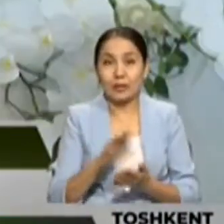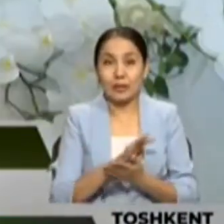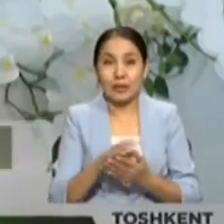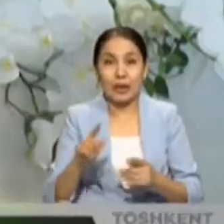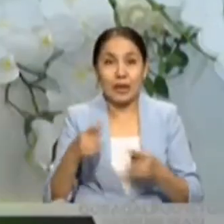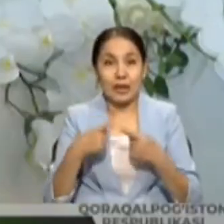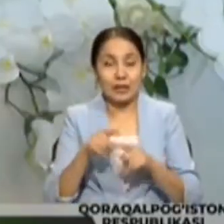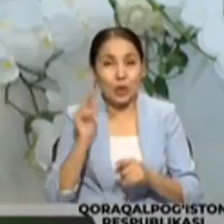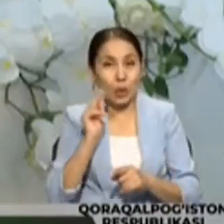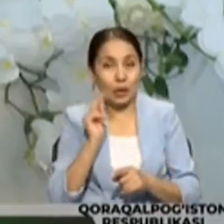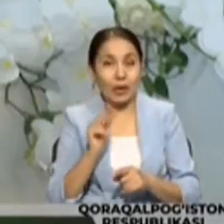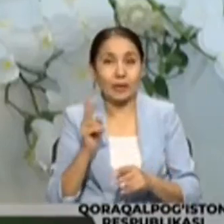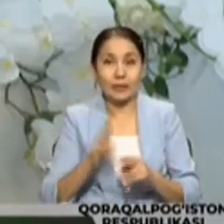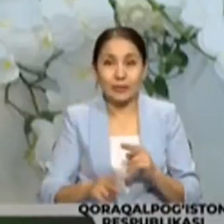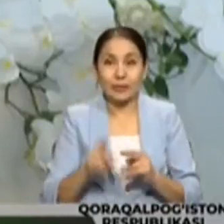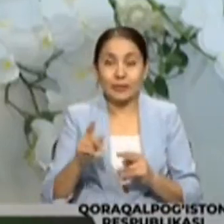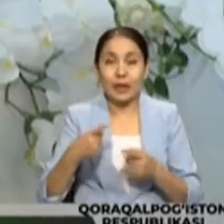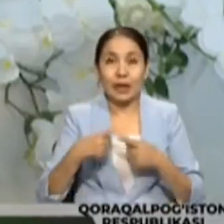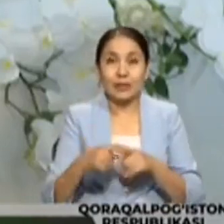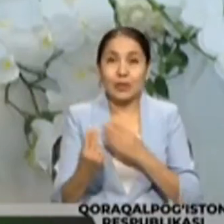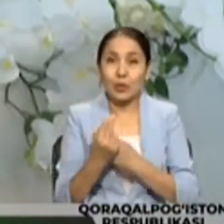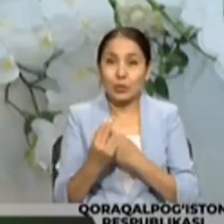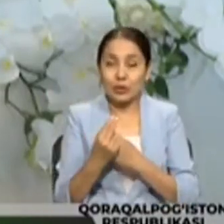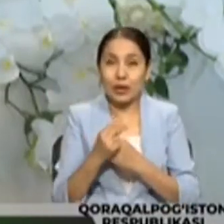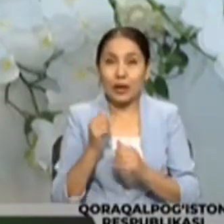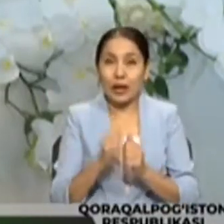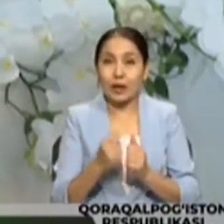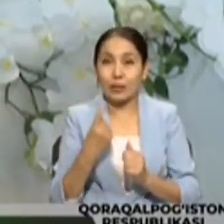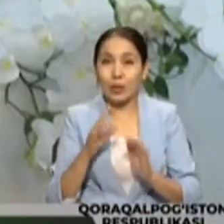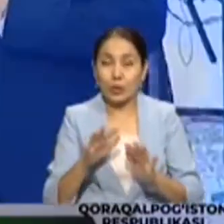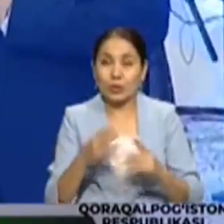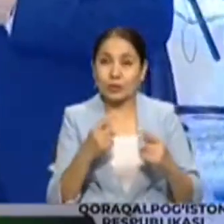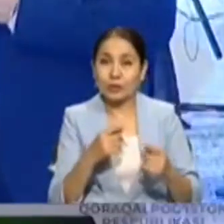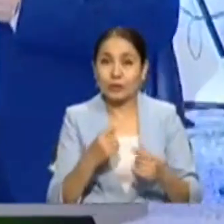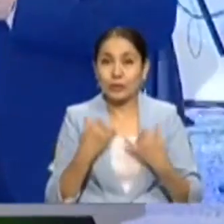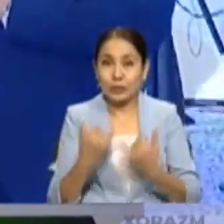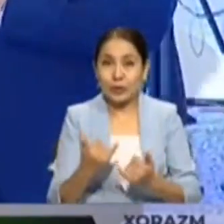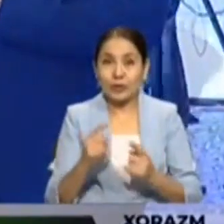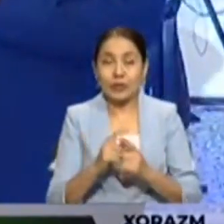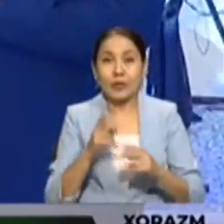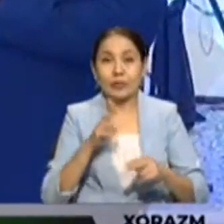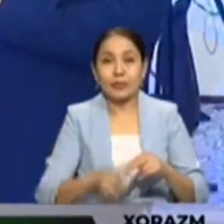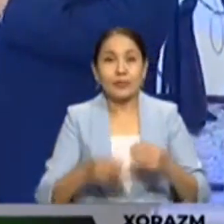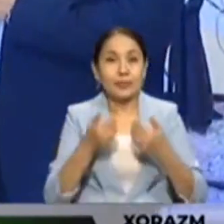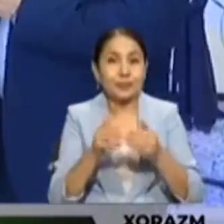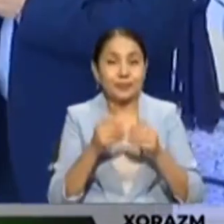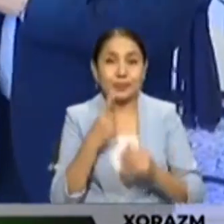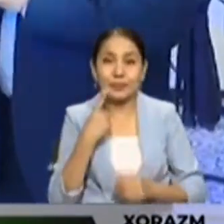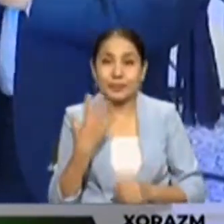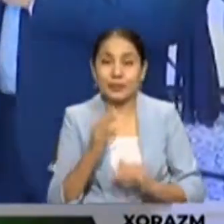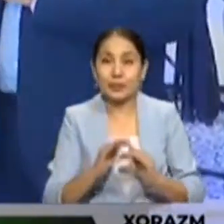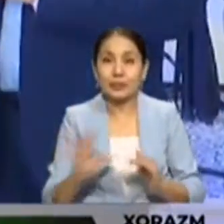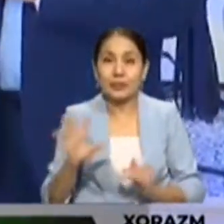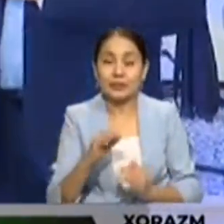litseyda o'qiganim va litseyni o'qituvchilari har birini o'rinlari juda katta. Tashkil etilgan bitiruv kechasida so'z olganlar